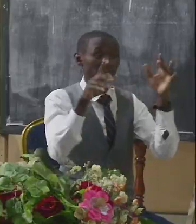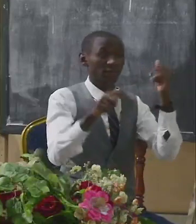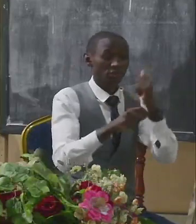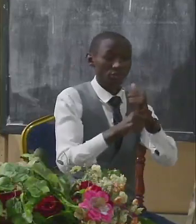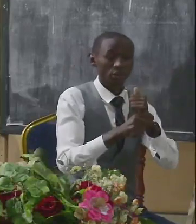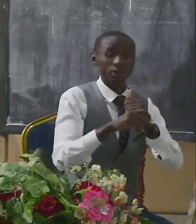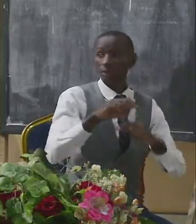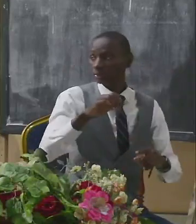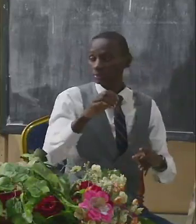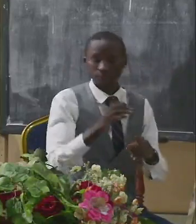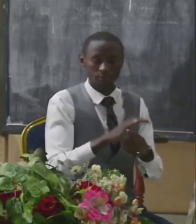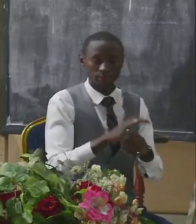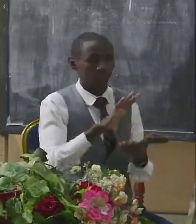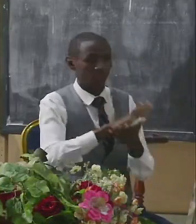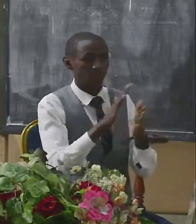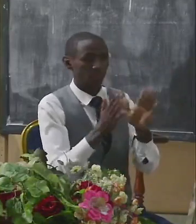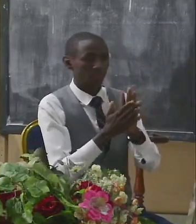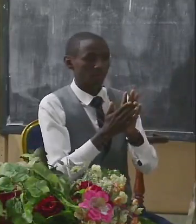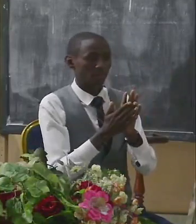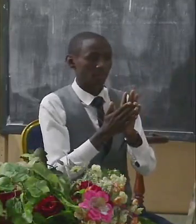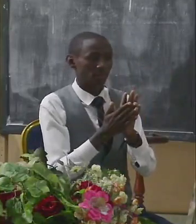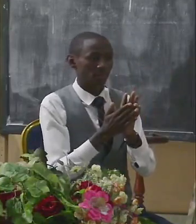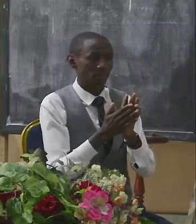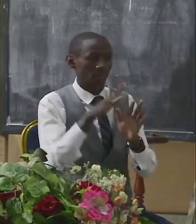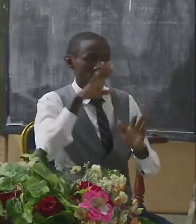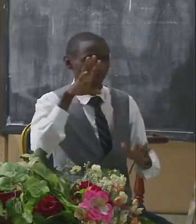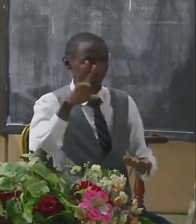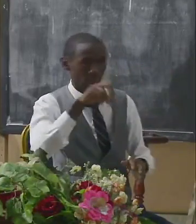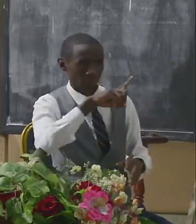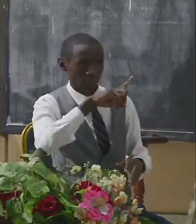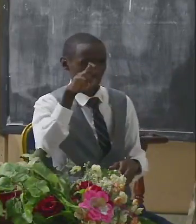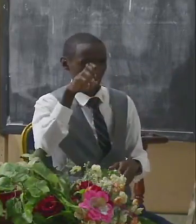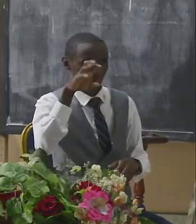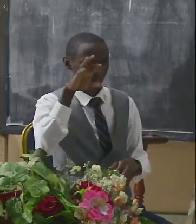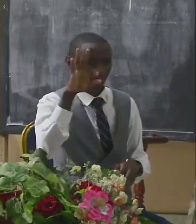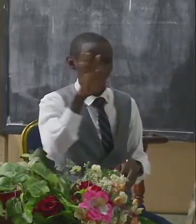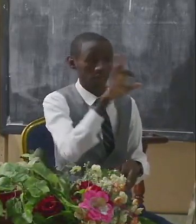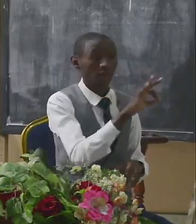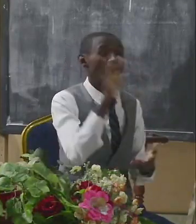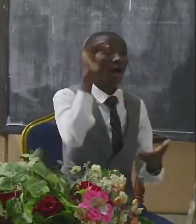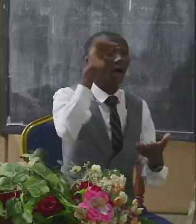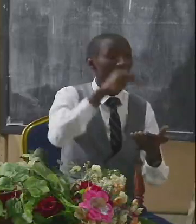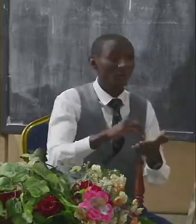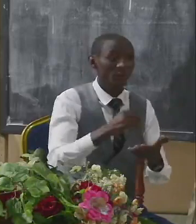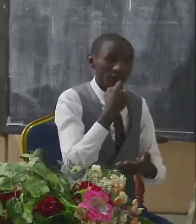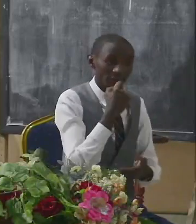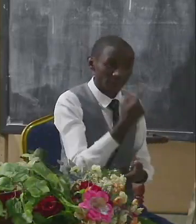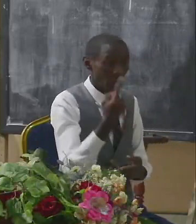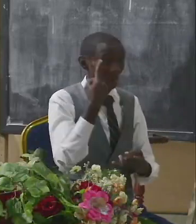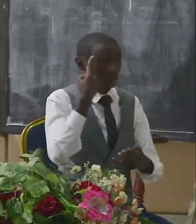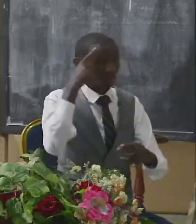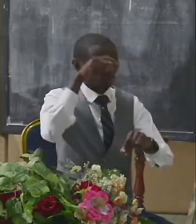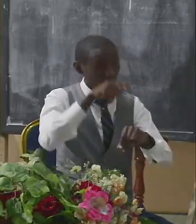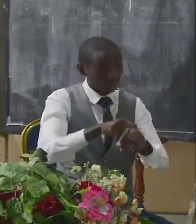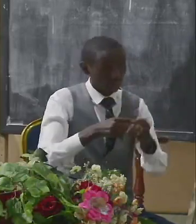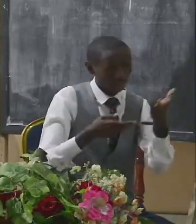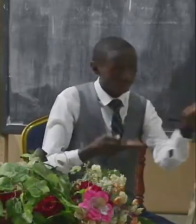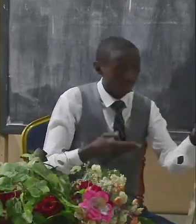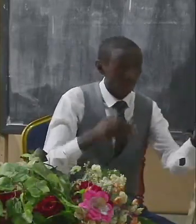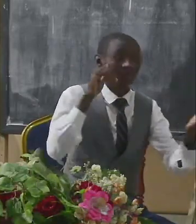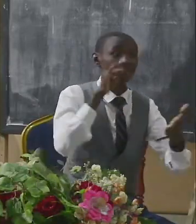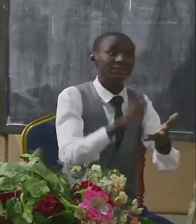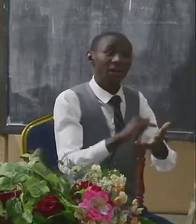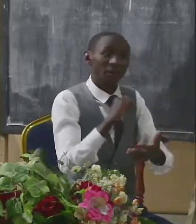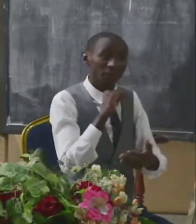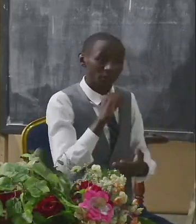paragraphe 259, mustari ya 259 na kenda. Il dit, en ce moment-là, anasema kwa ile ce waka,